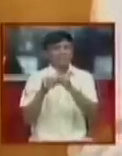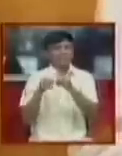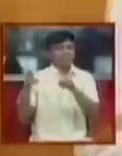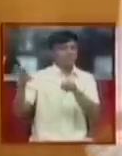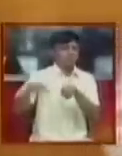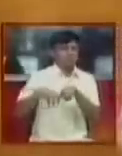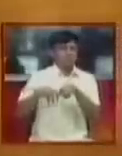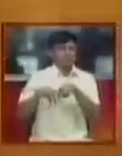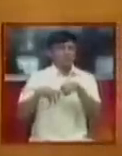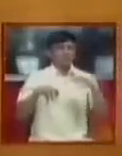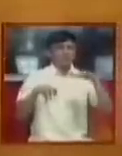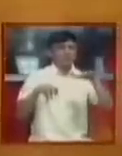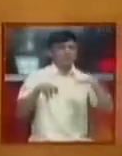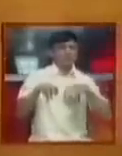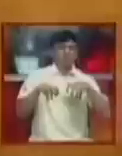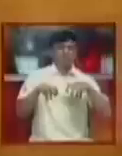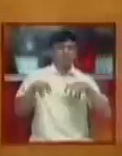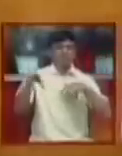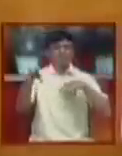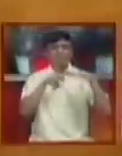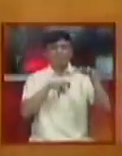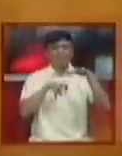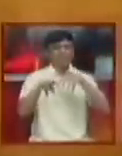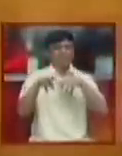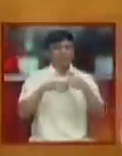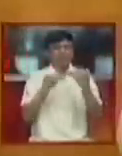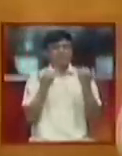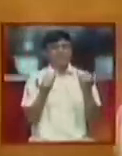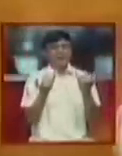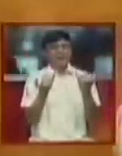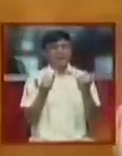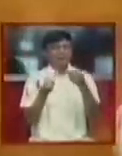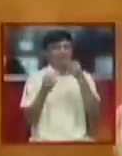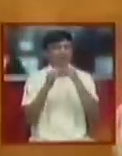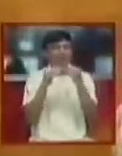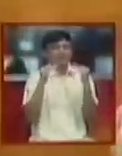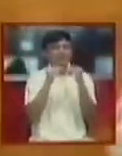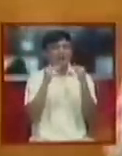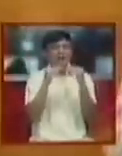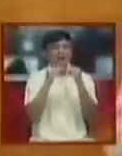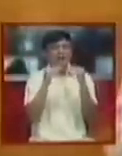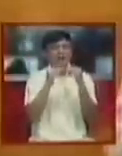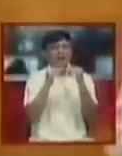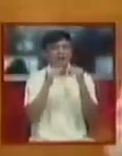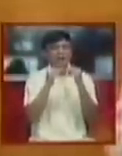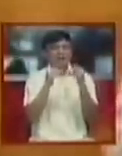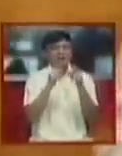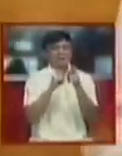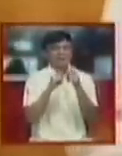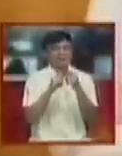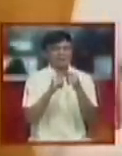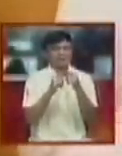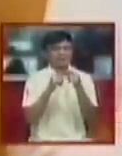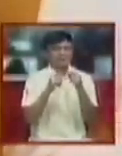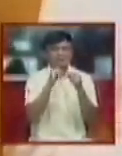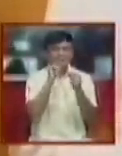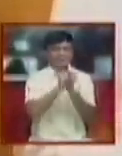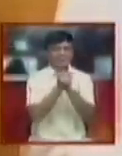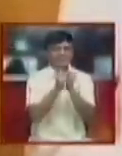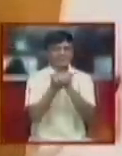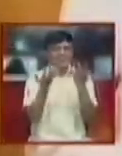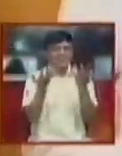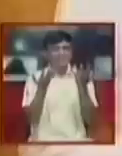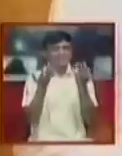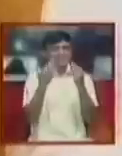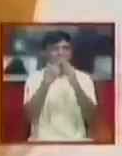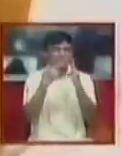Kukutongan ka, naman nagamit ang kaliwa. Ngayon, dahil patas ng laban at may hayag at di pagbabago-bagong